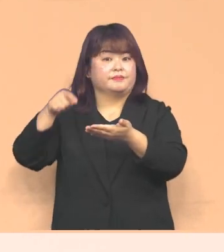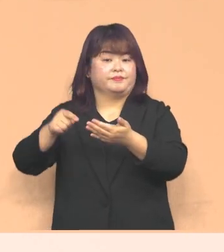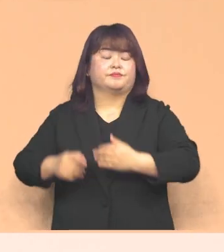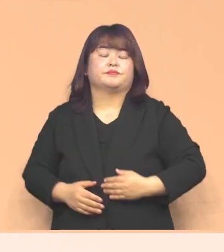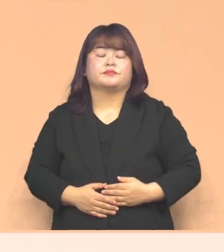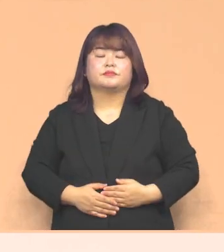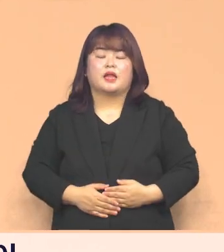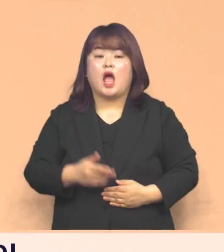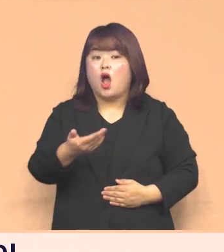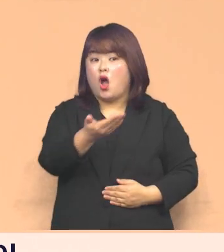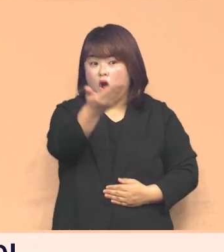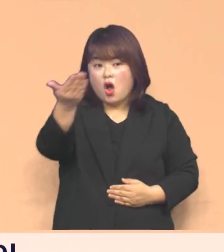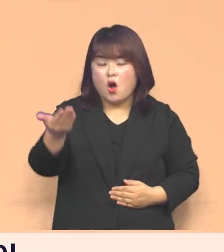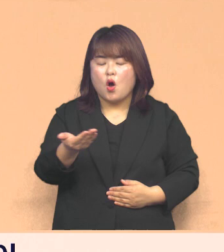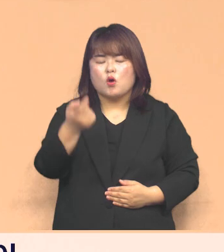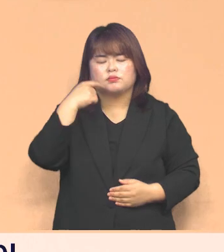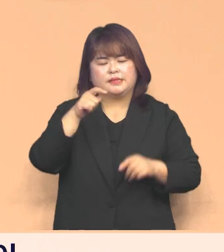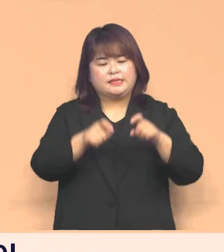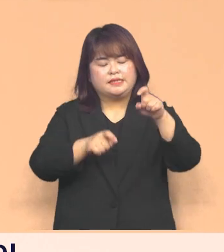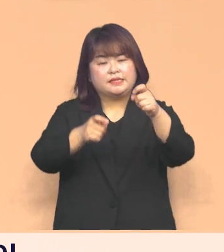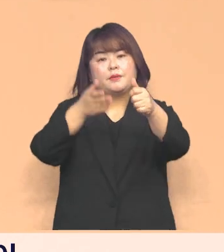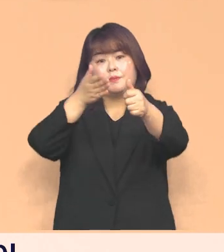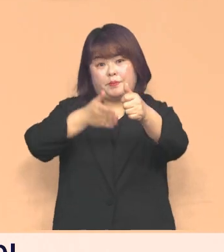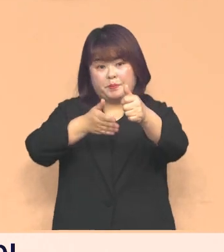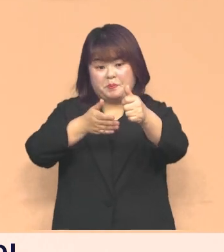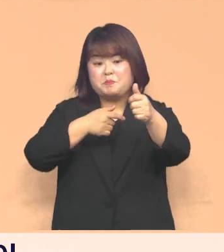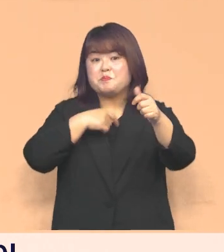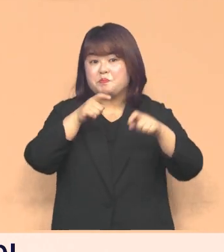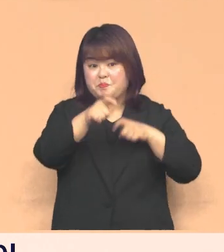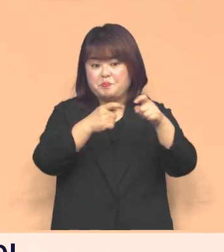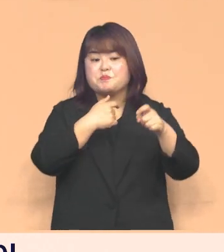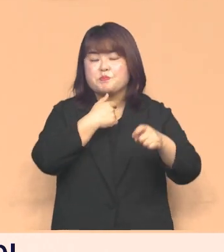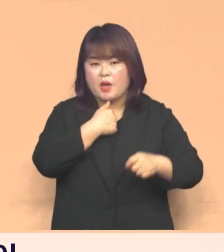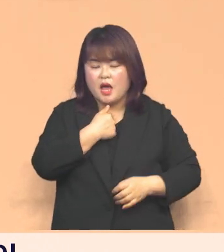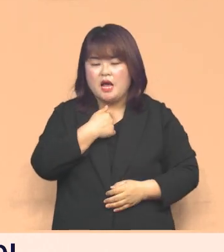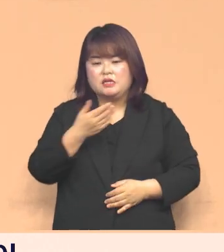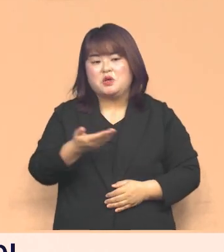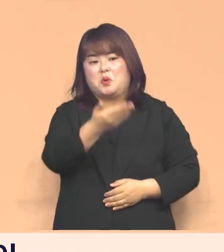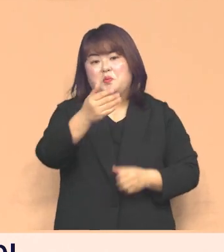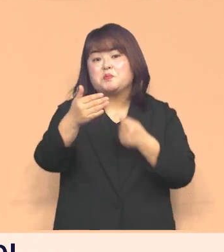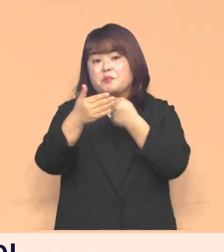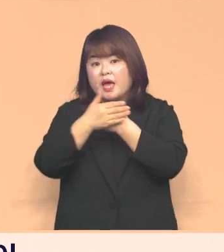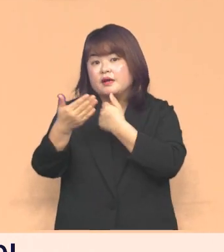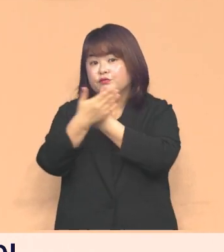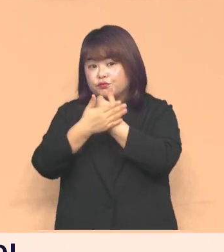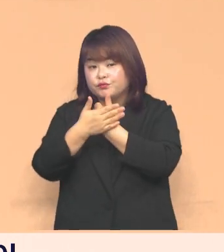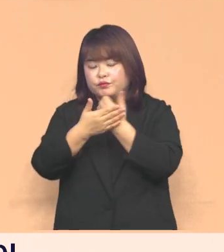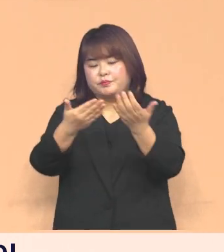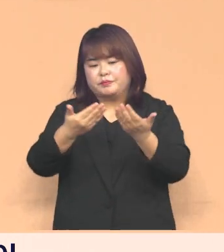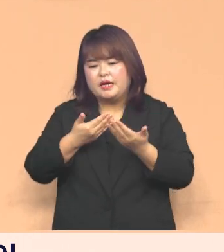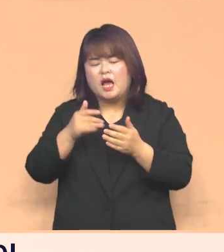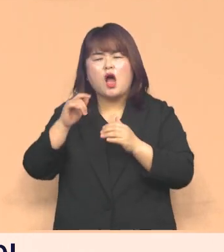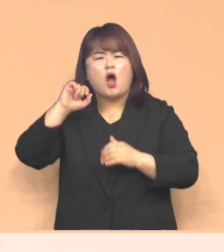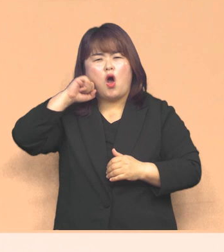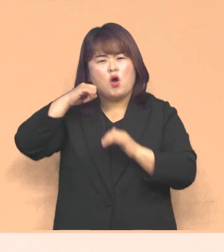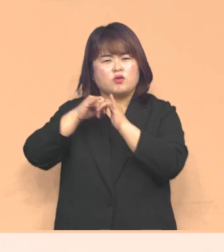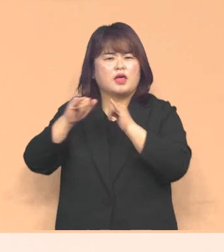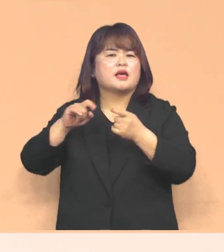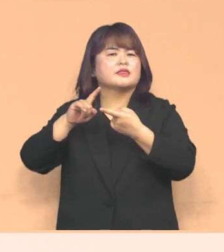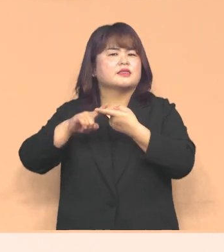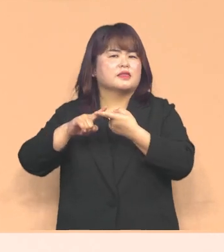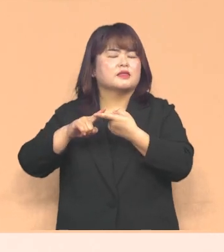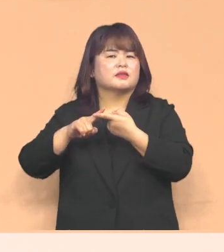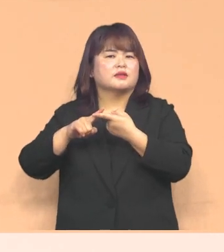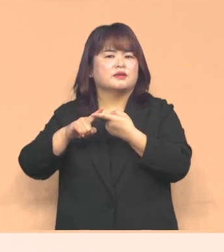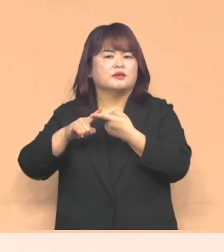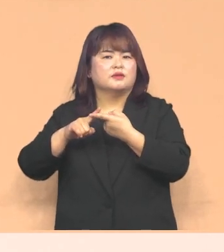생각을 합니다. 여러분들께서 실천을 해주셨고 여러분들 덕분에 어려운 이웃들이